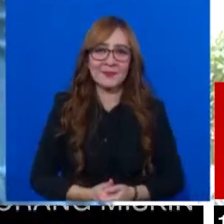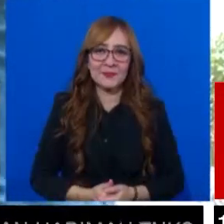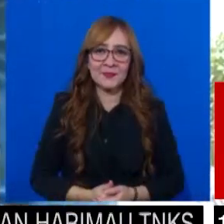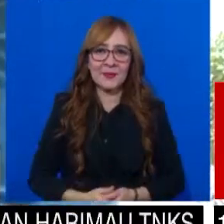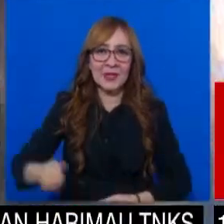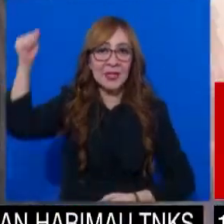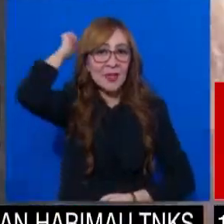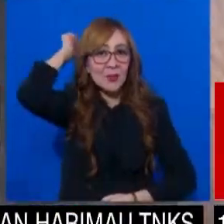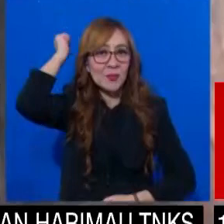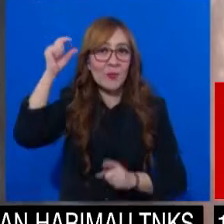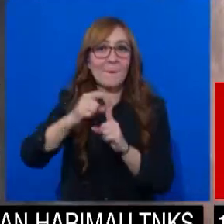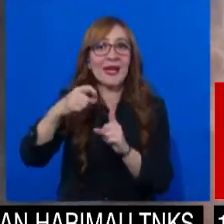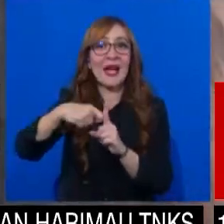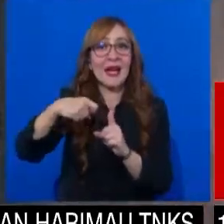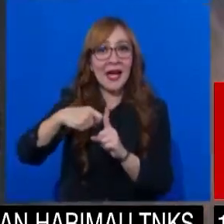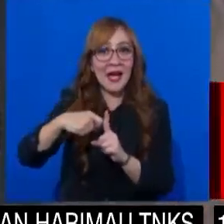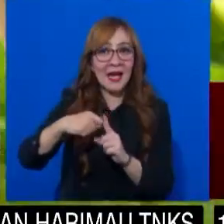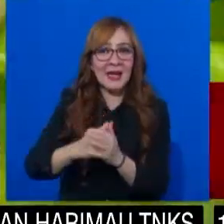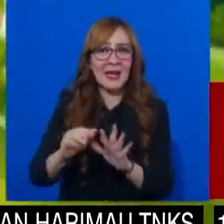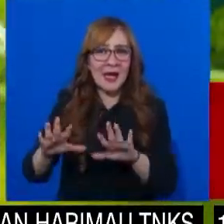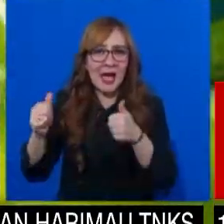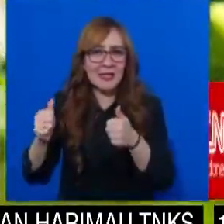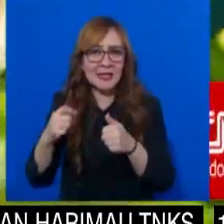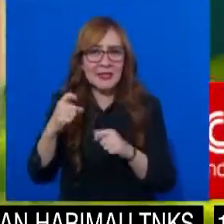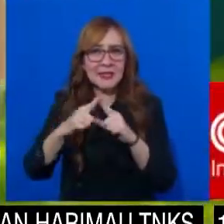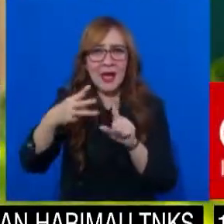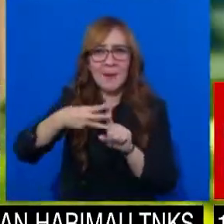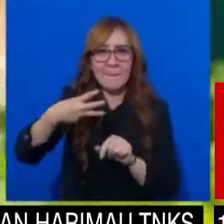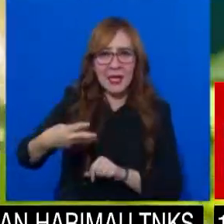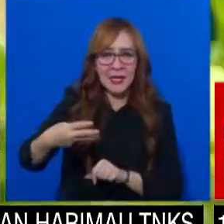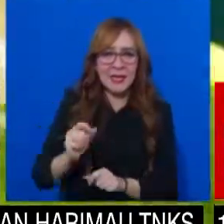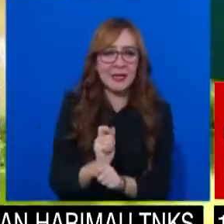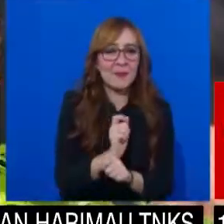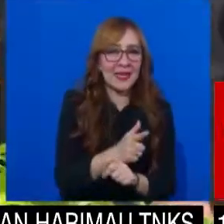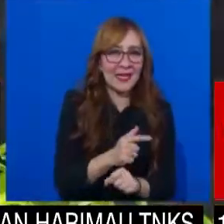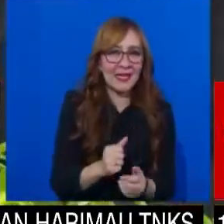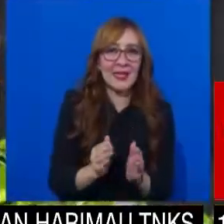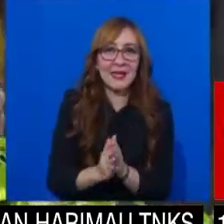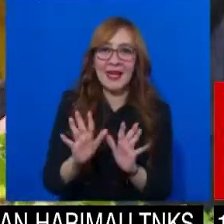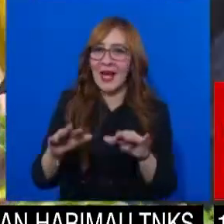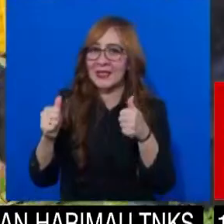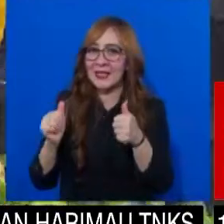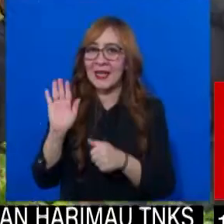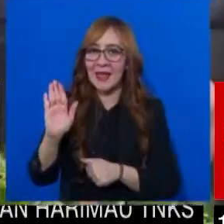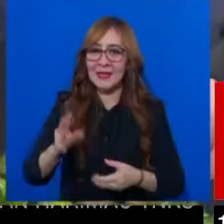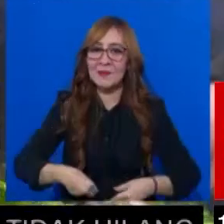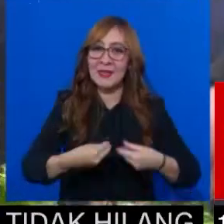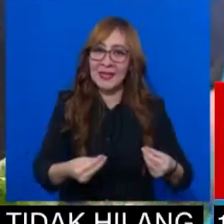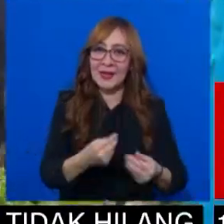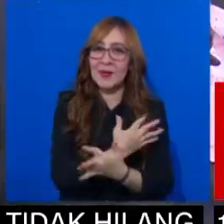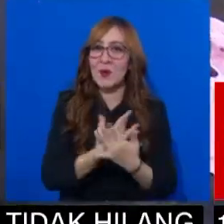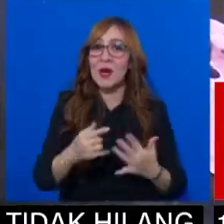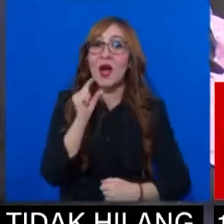Oleh ibu-ibu PKK, hasil panen raya cabai kali ini sebagian besar dibeli oleh mereka yang hasilnya akan diberikan kepada warga untuk membeli